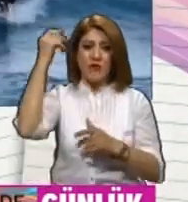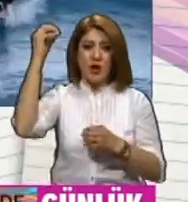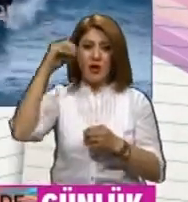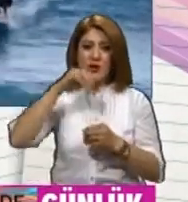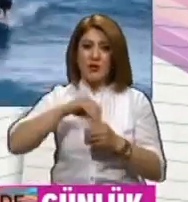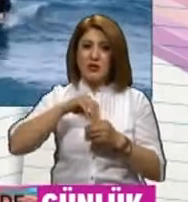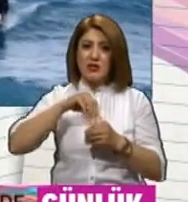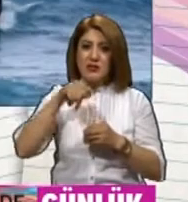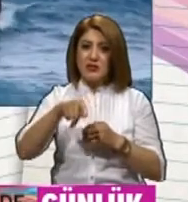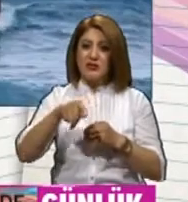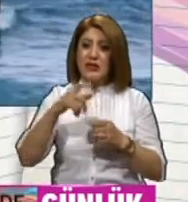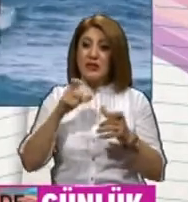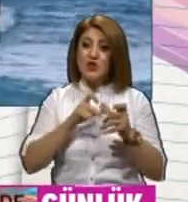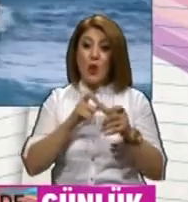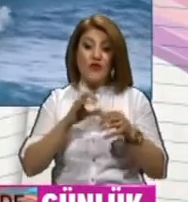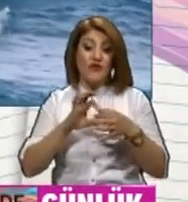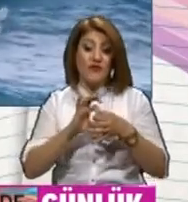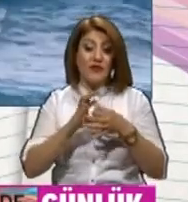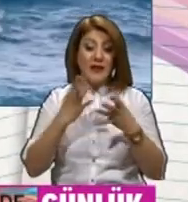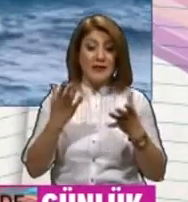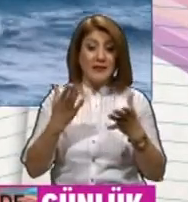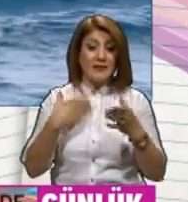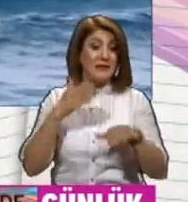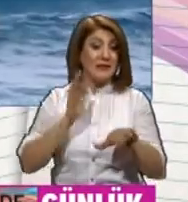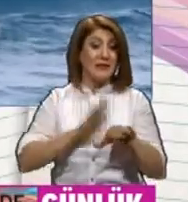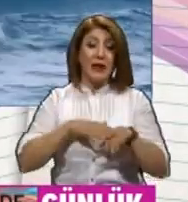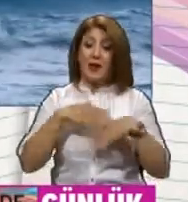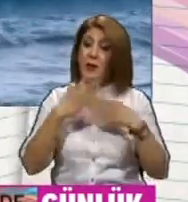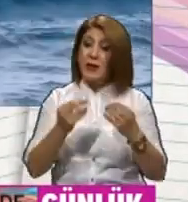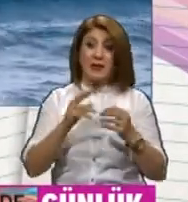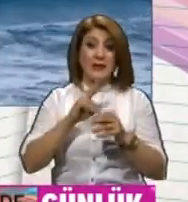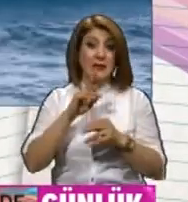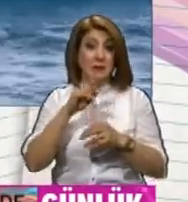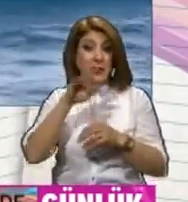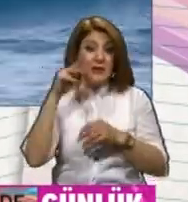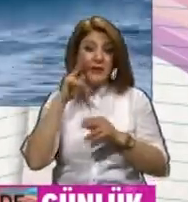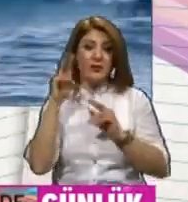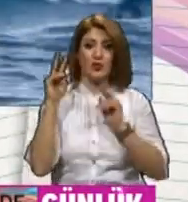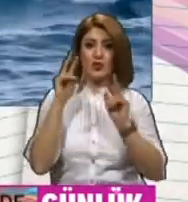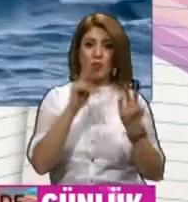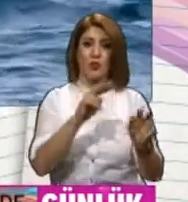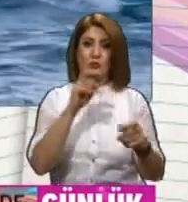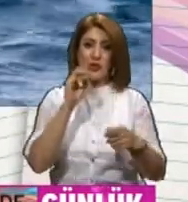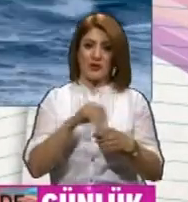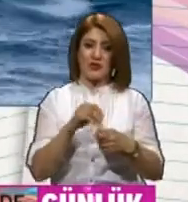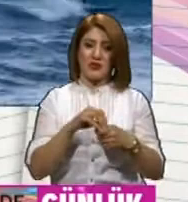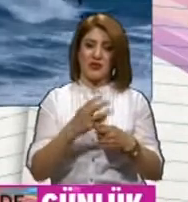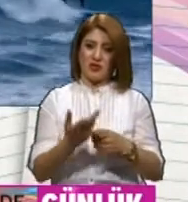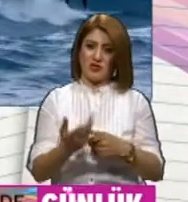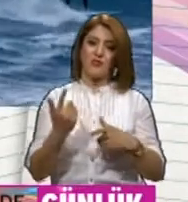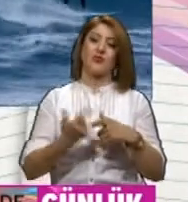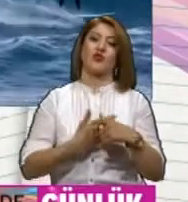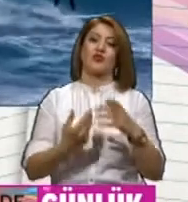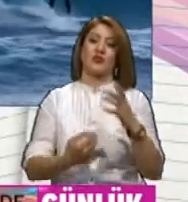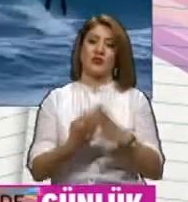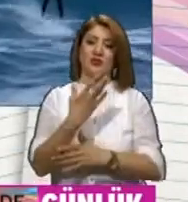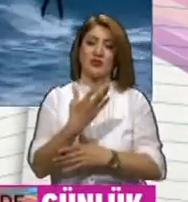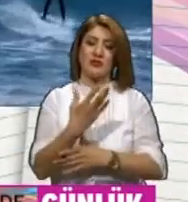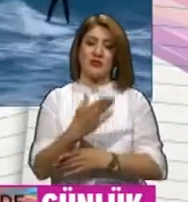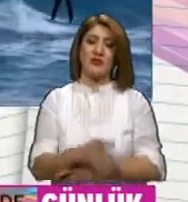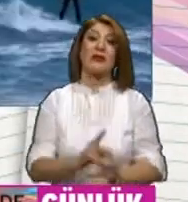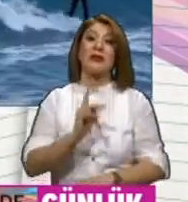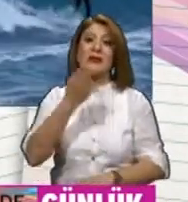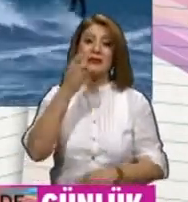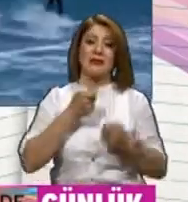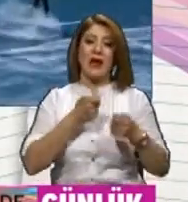nedir, nasıl bir şeydir? Onu insanların kafasında daha real bir şekilde görmelerini sağlamak istiyoruz bu projeyle. Bu da nasıl olacak? İlk